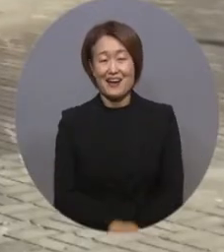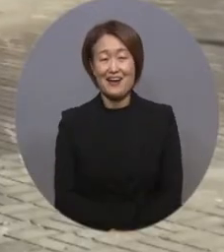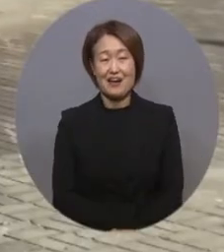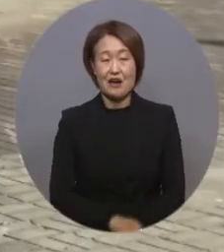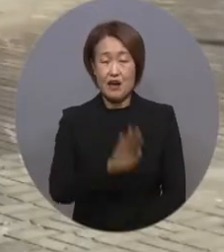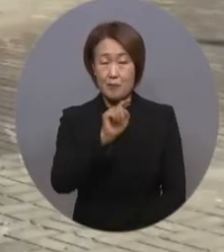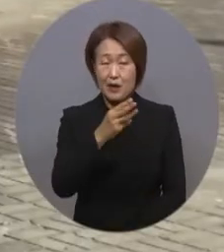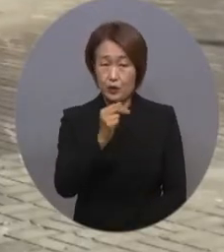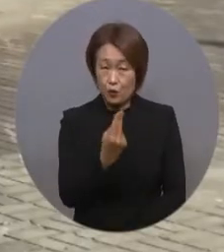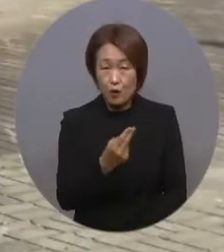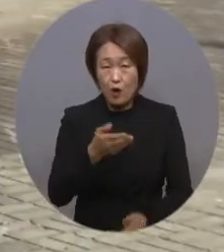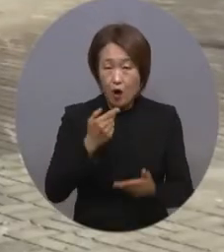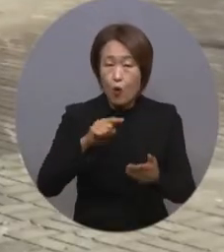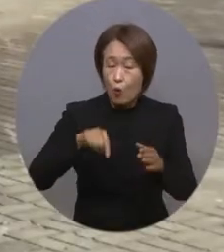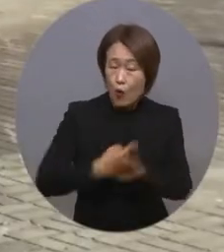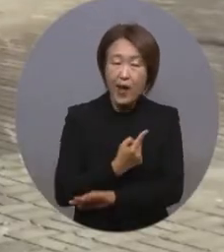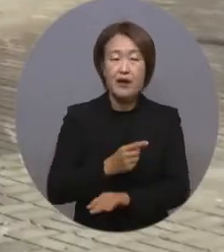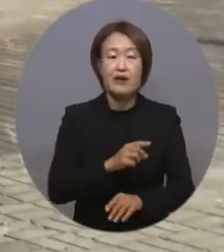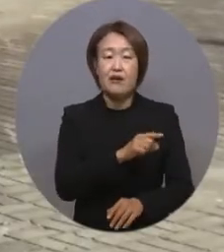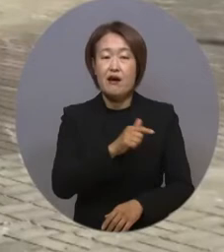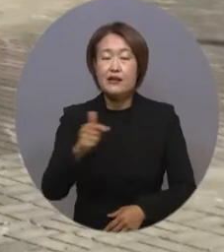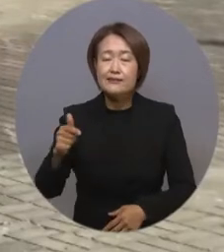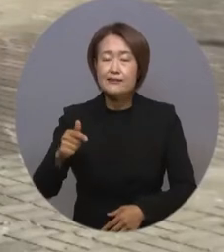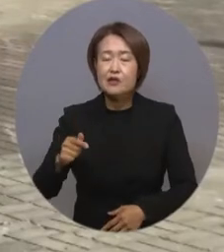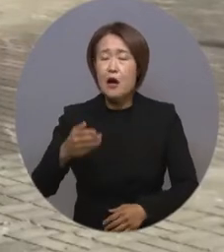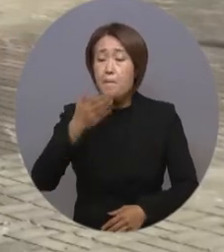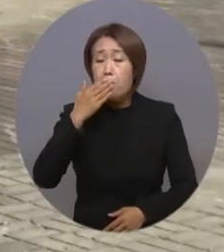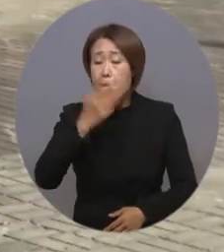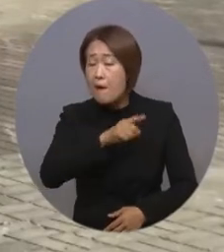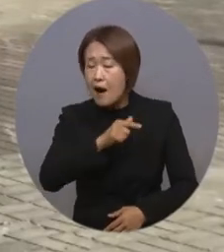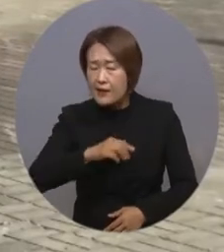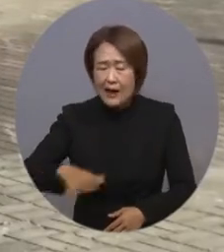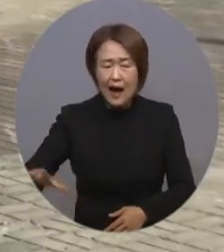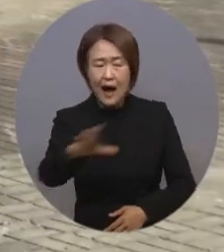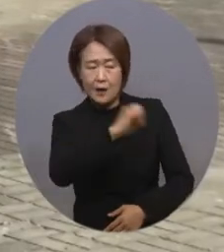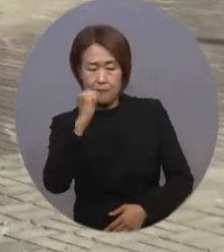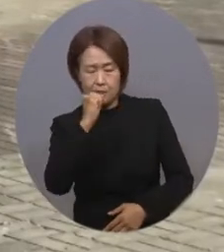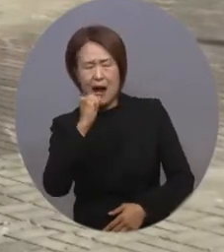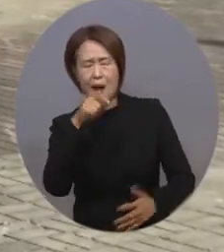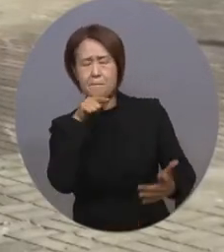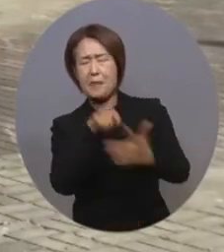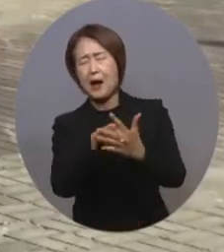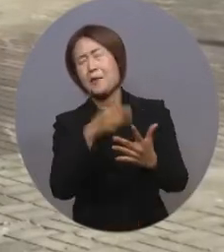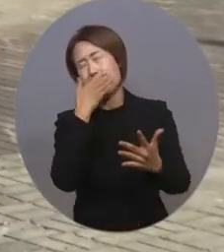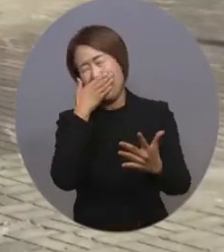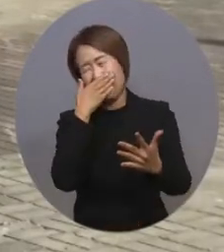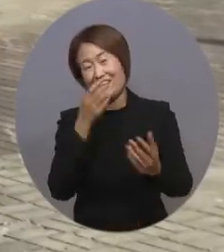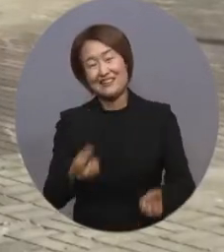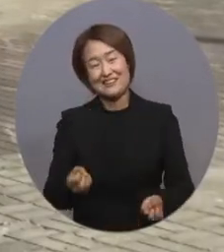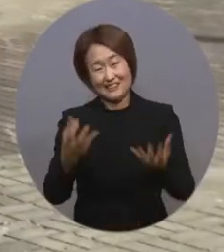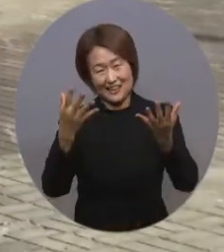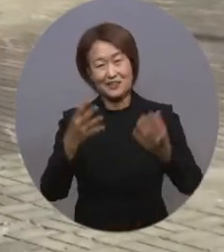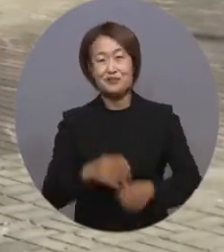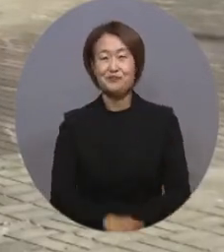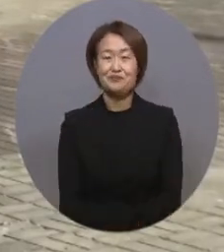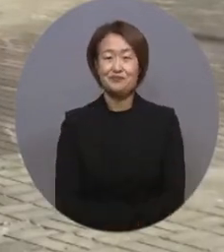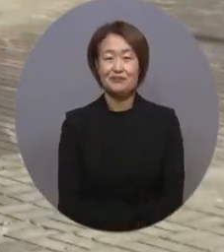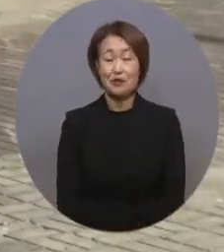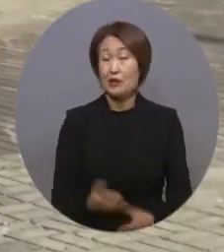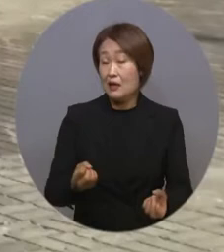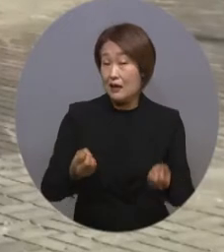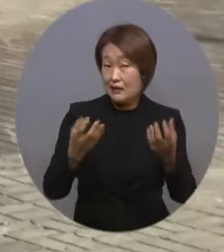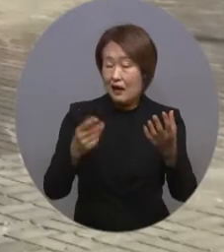발효식품만 아니라 다양한 식품 산업의 동향을 한눈에 파악할 수 있는 전주 국제 발효식품 엑스포. 이번 행사를